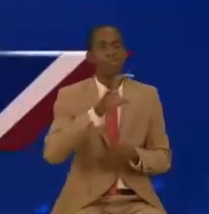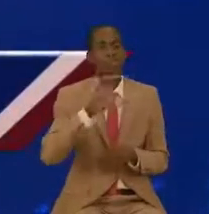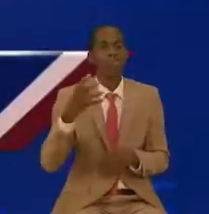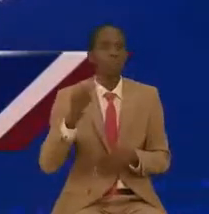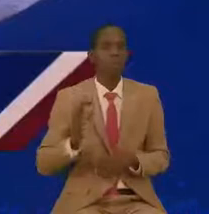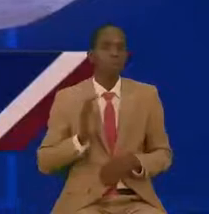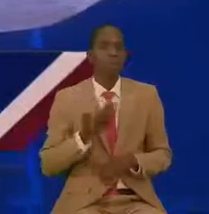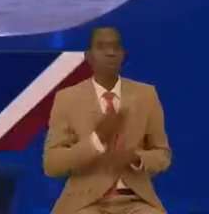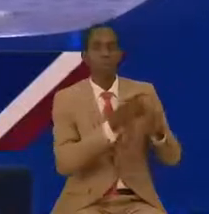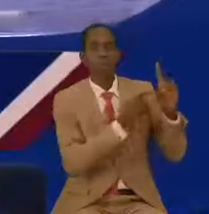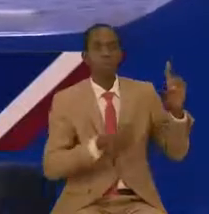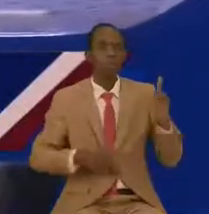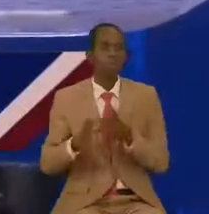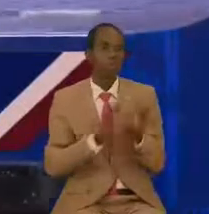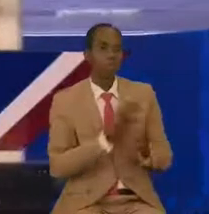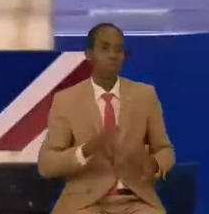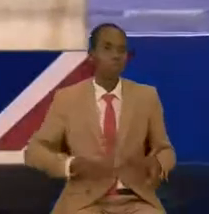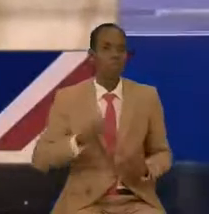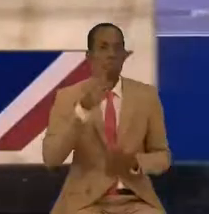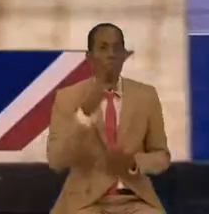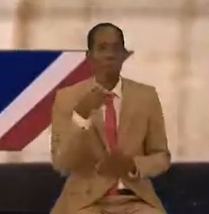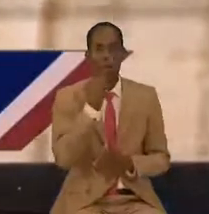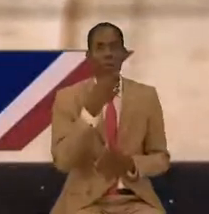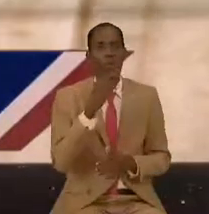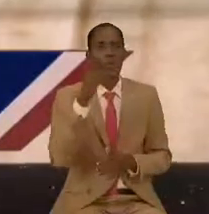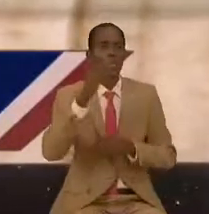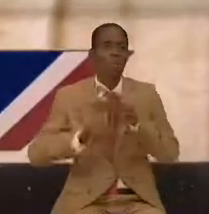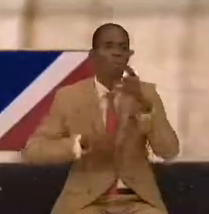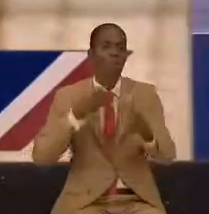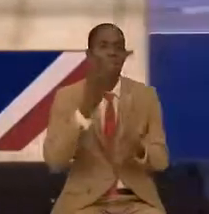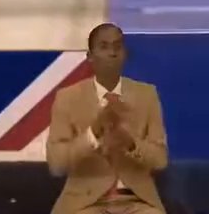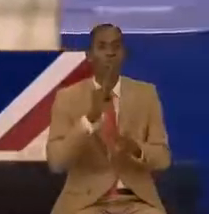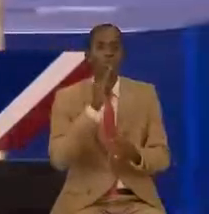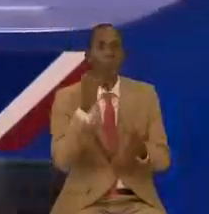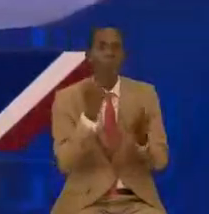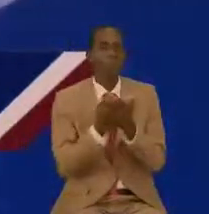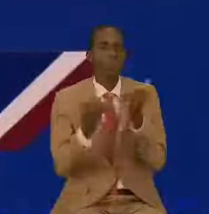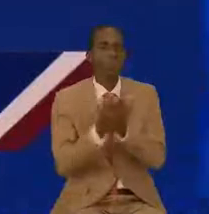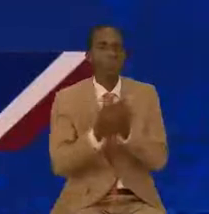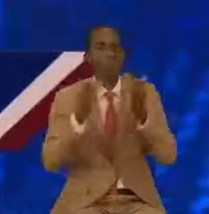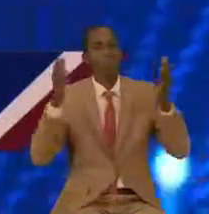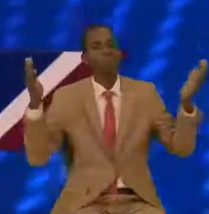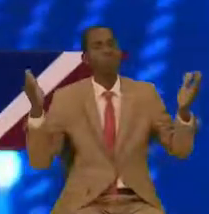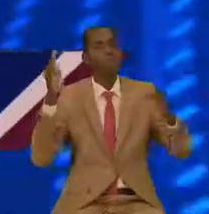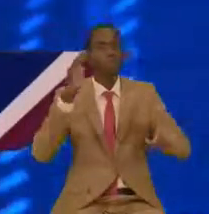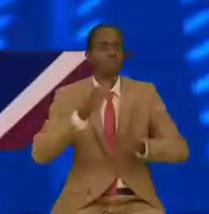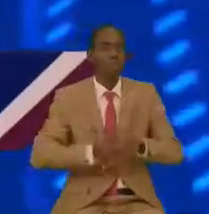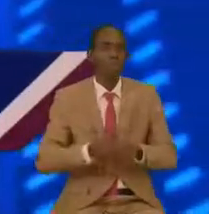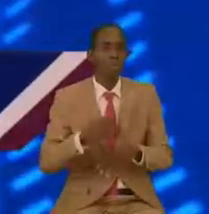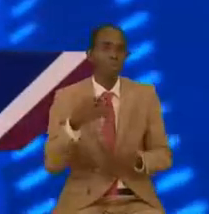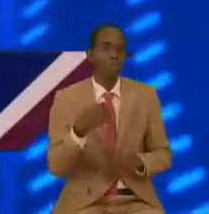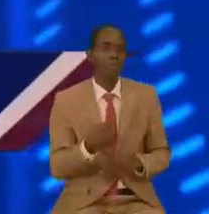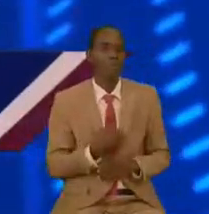me glorifier d'autre chose que de la croix de notre Seigneur Jésus-Christ, par qui le monde est